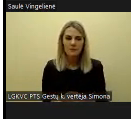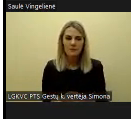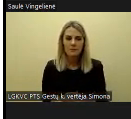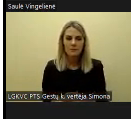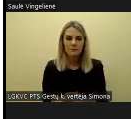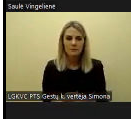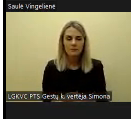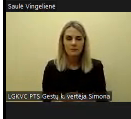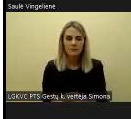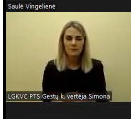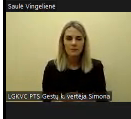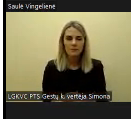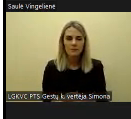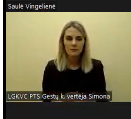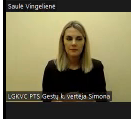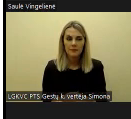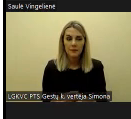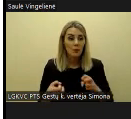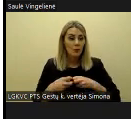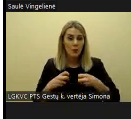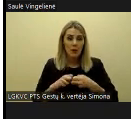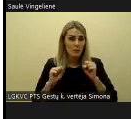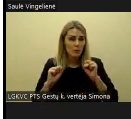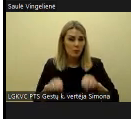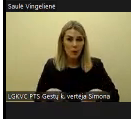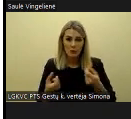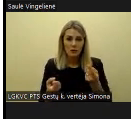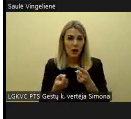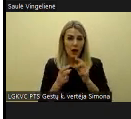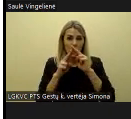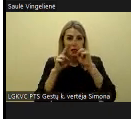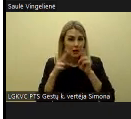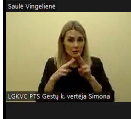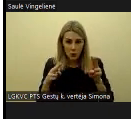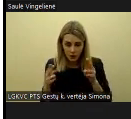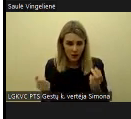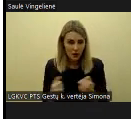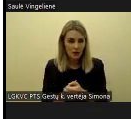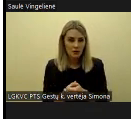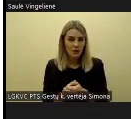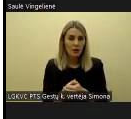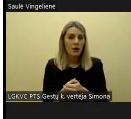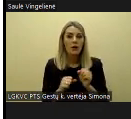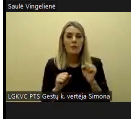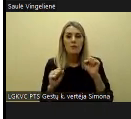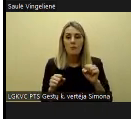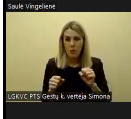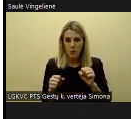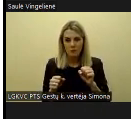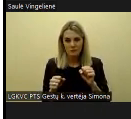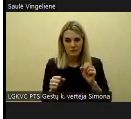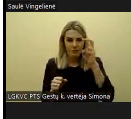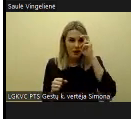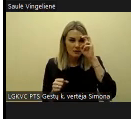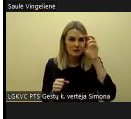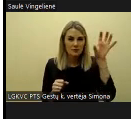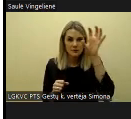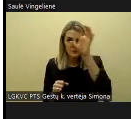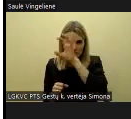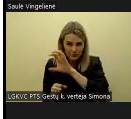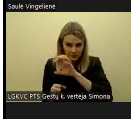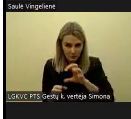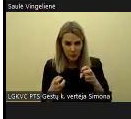kelias. Ir problemas gali būti nacionalinio lygmens, taip pat gali būti ir tarptautinės problemas. Ir aš jau minėjau tokius dalykus,